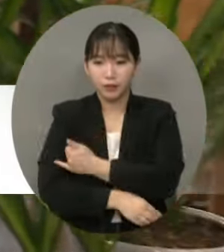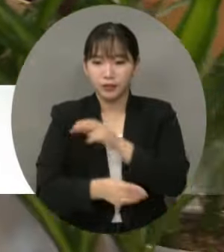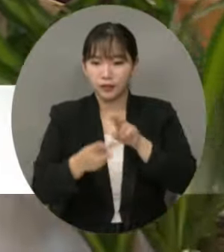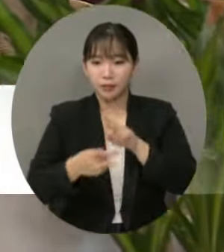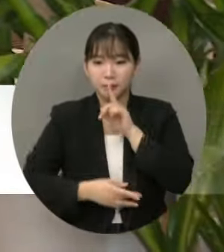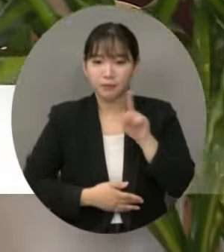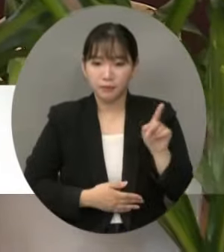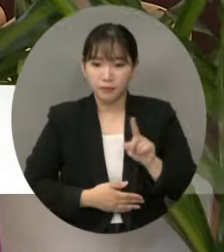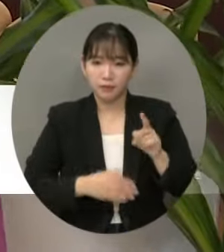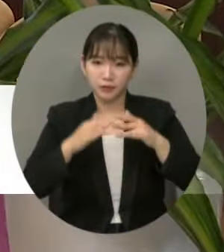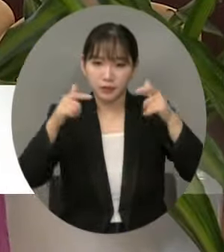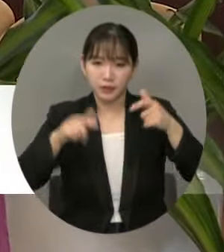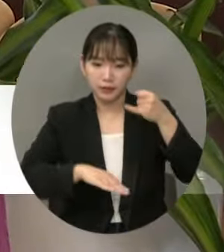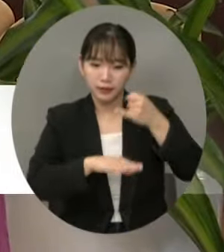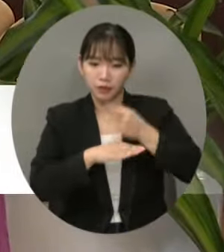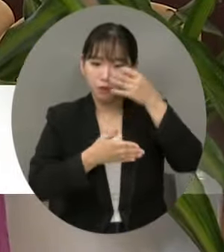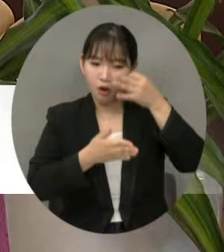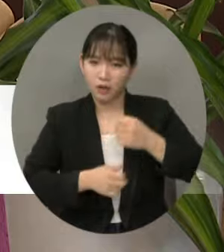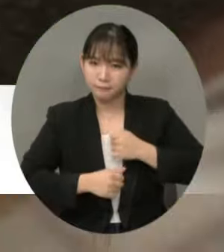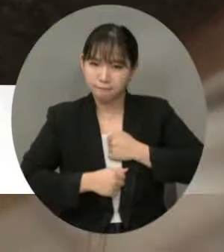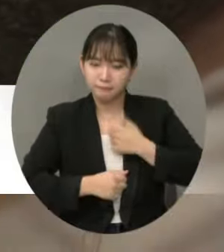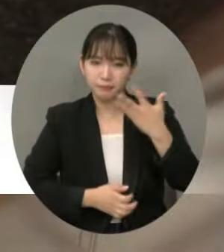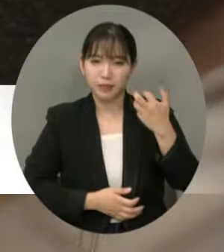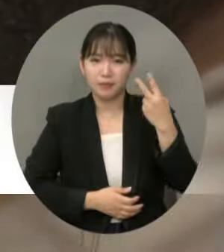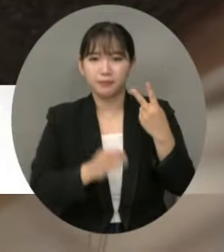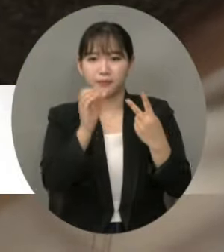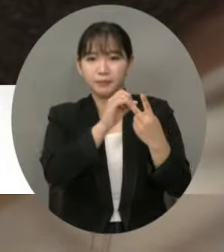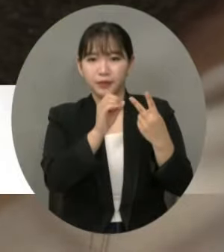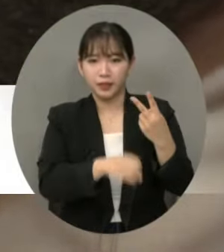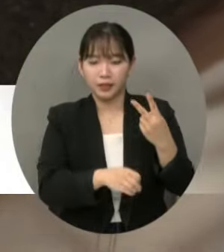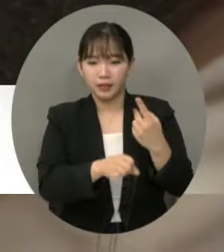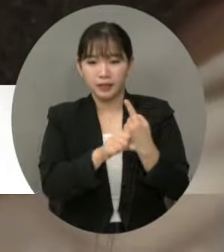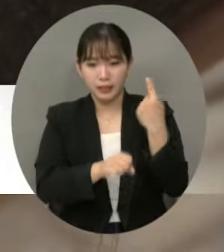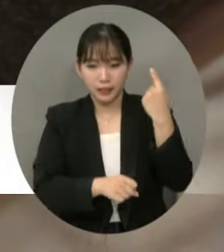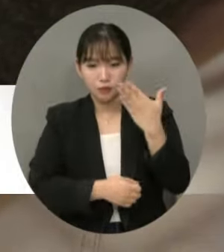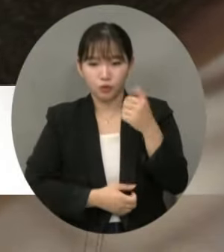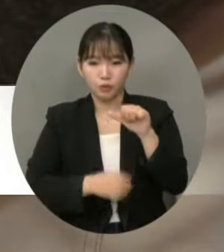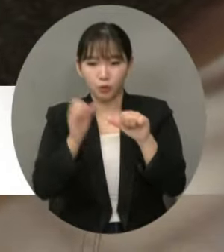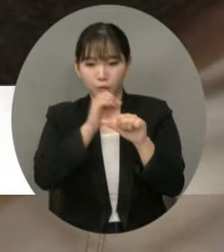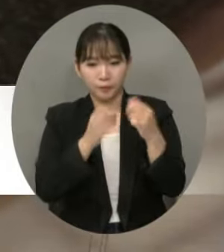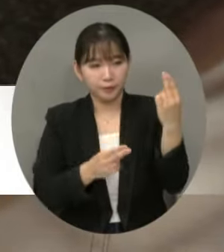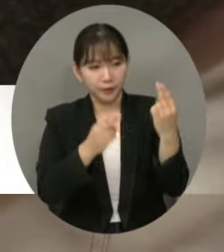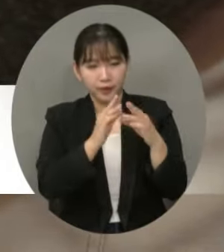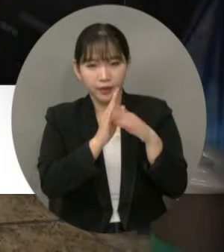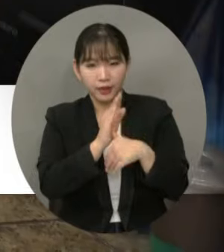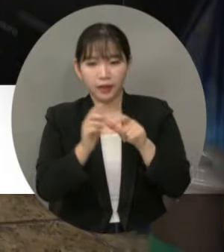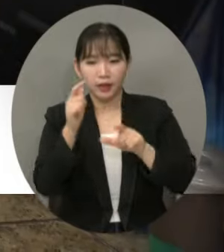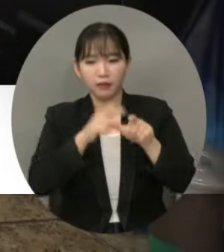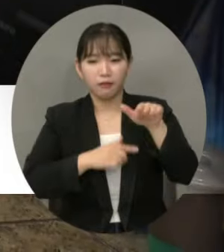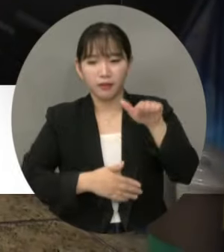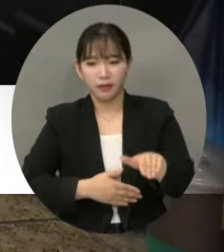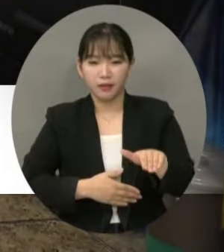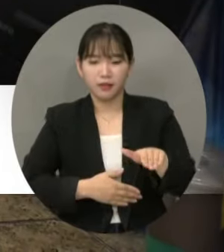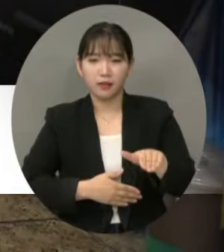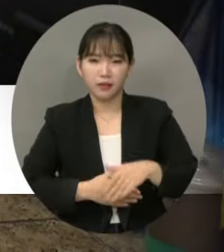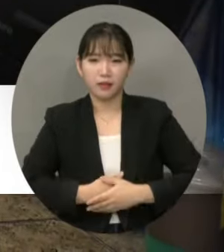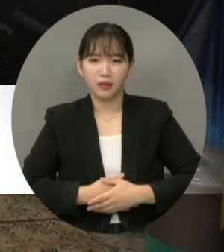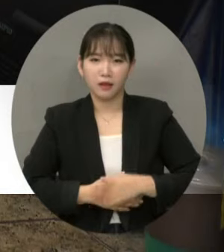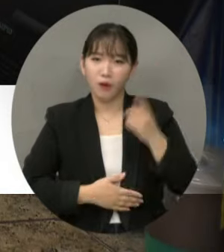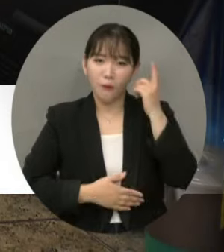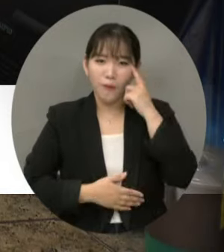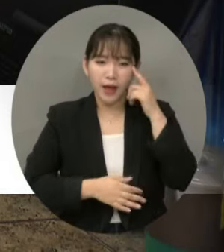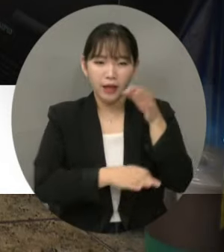따르면 전남 최저임금 준수율은 82%로 지난해 95%에 비해 낮게 나타났는데